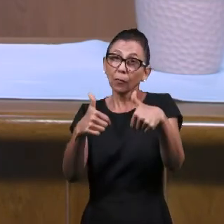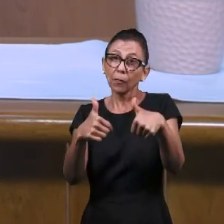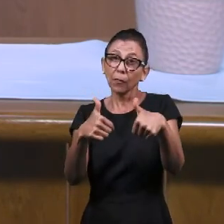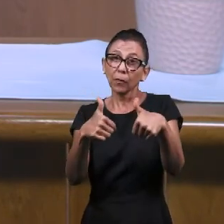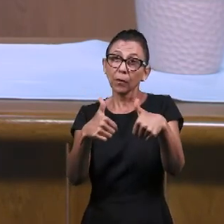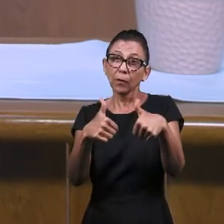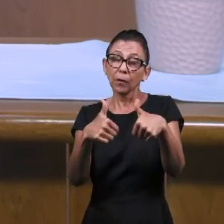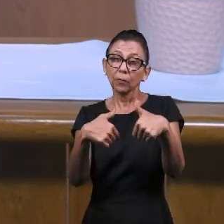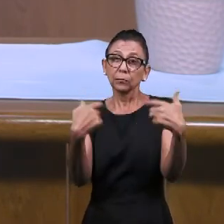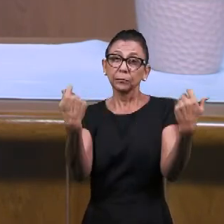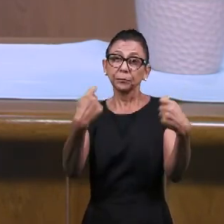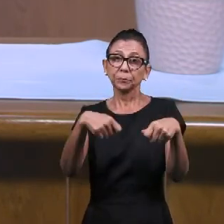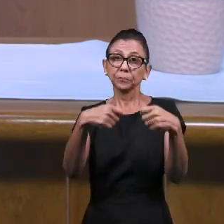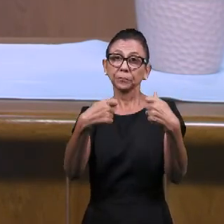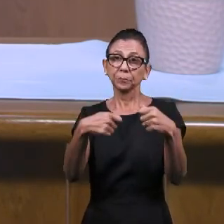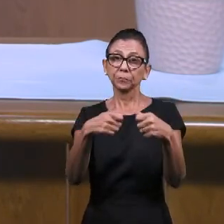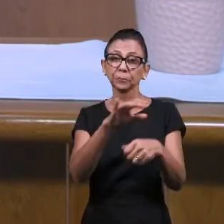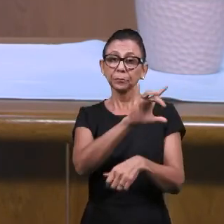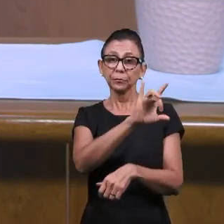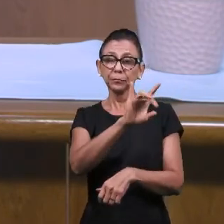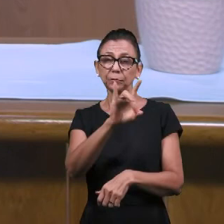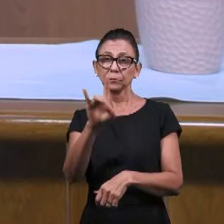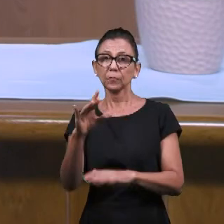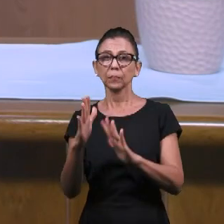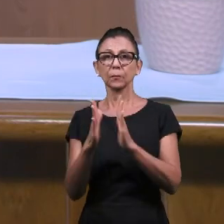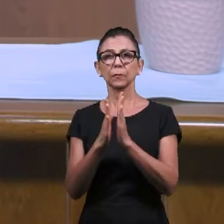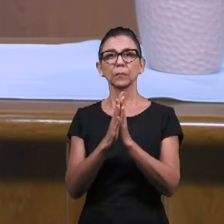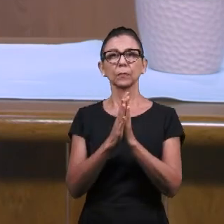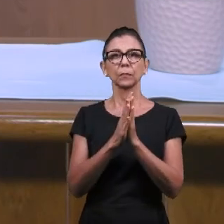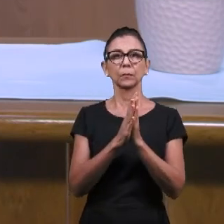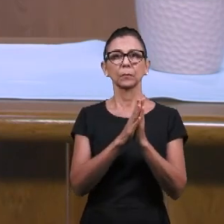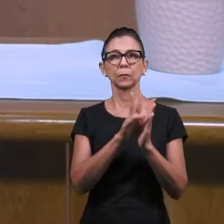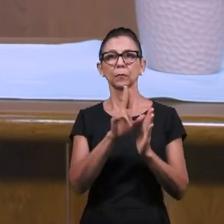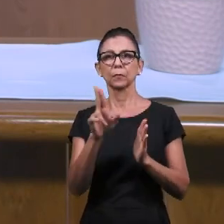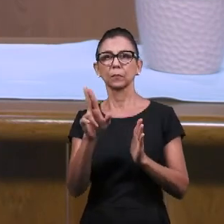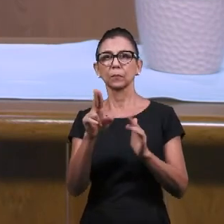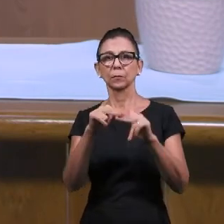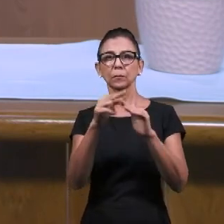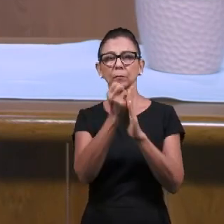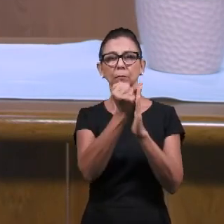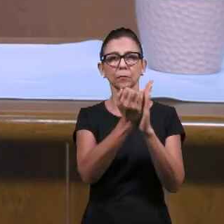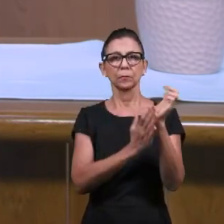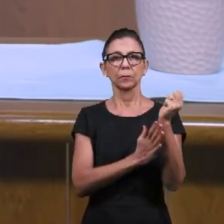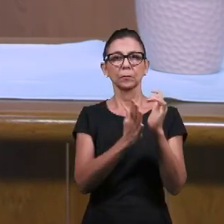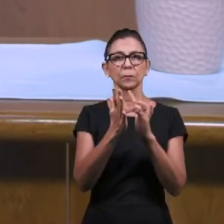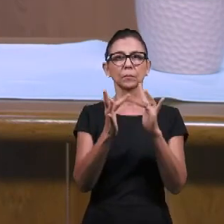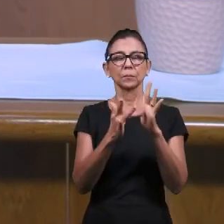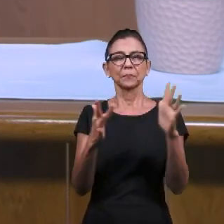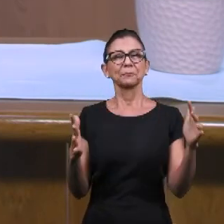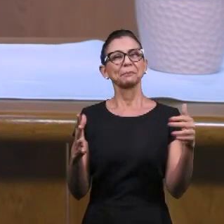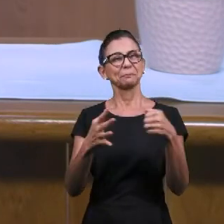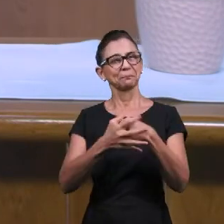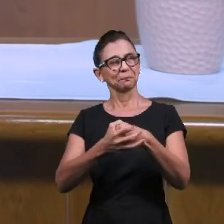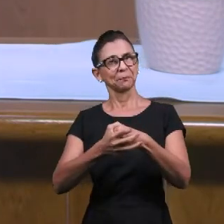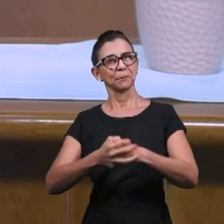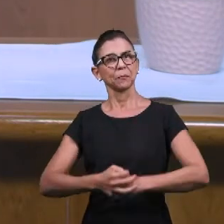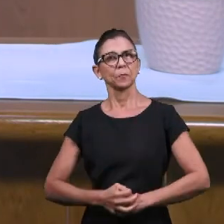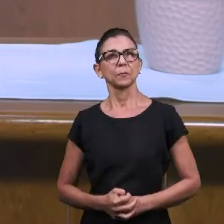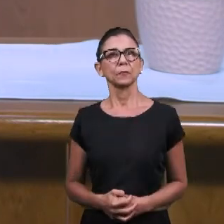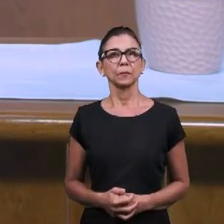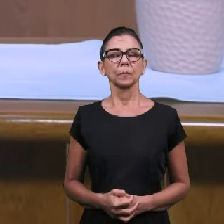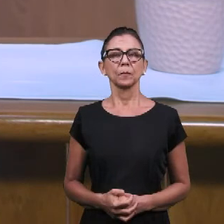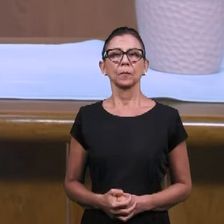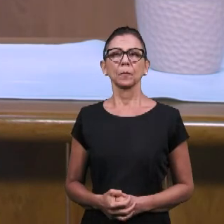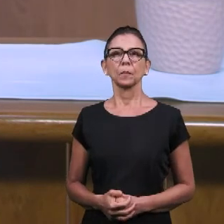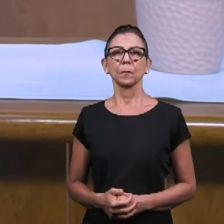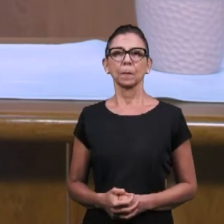Действуй в нашей жизни, действуй по нуждам нашим. Мы молимся во имя Господа Иисуса.